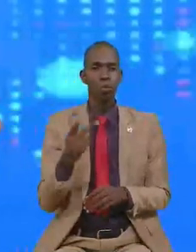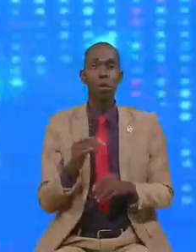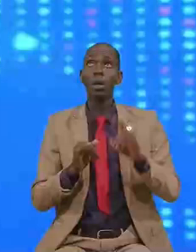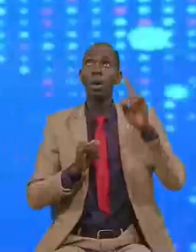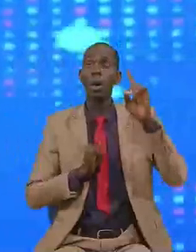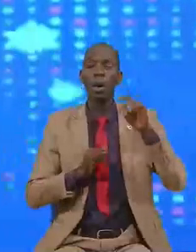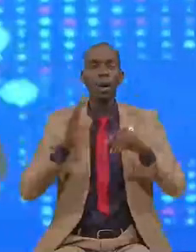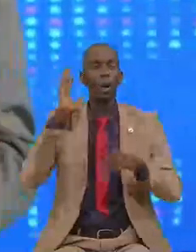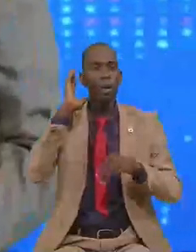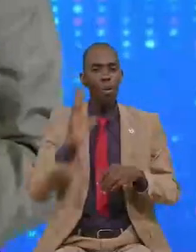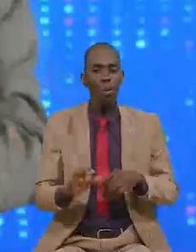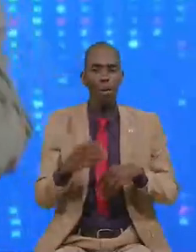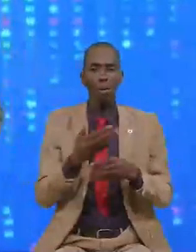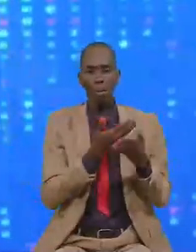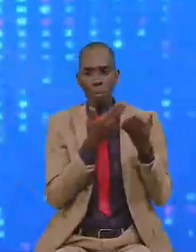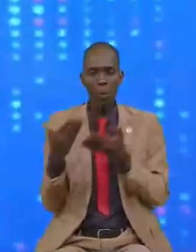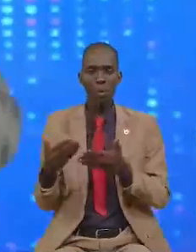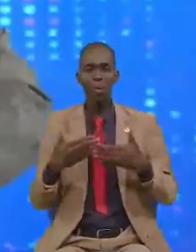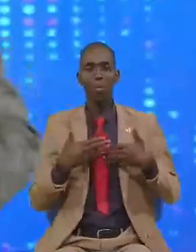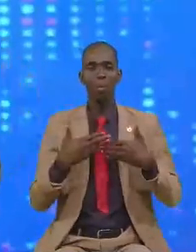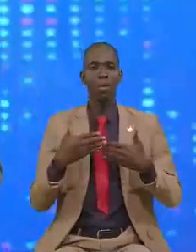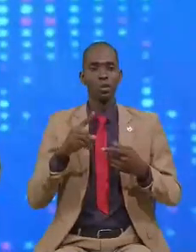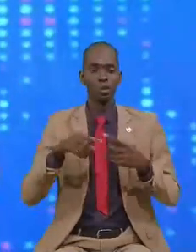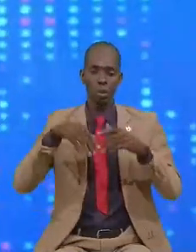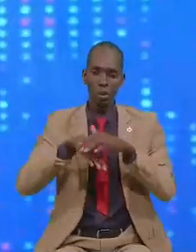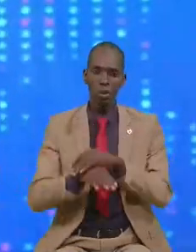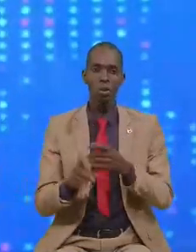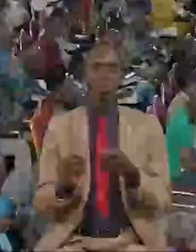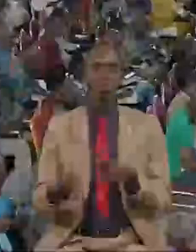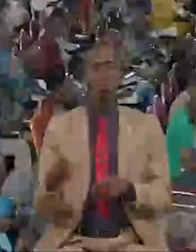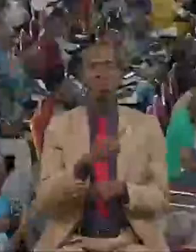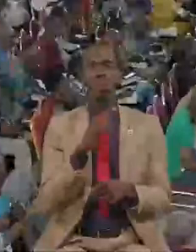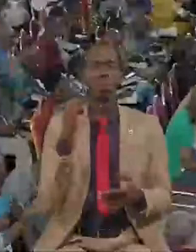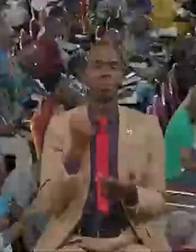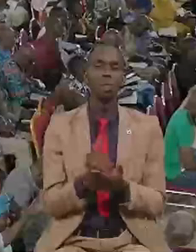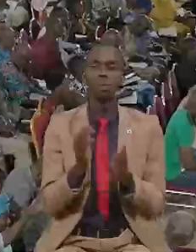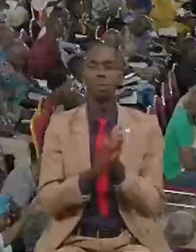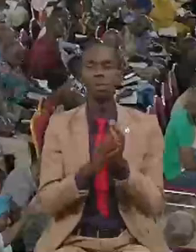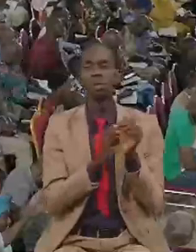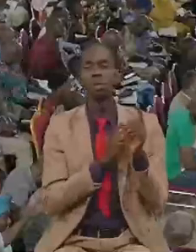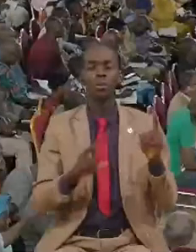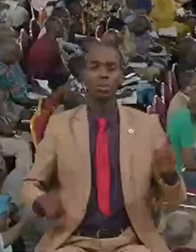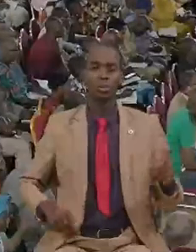Et dit, prophétise sur ces eaux. Et je fais entrer en vous un esprit, vous verrez.